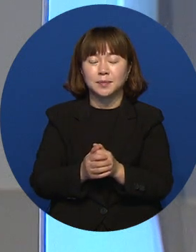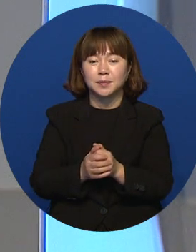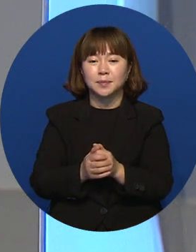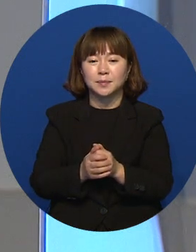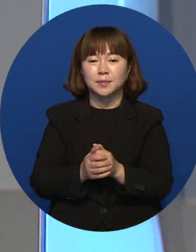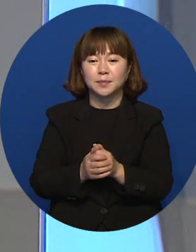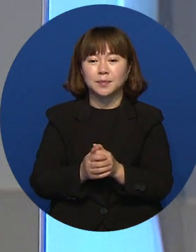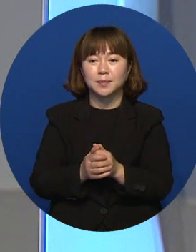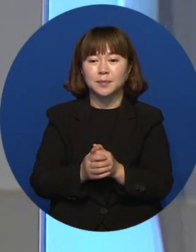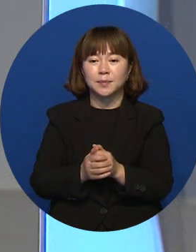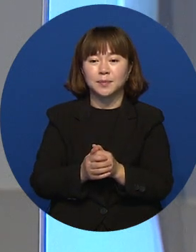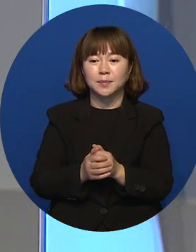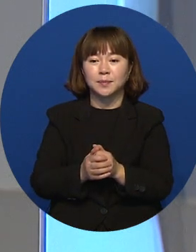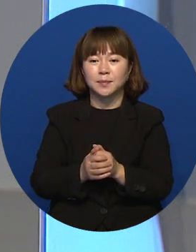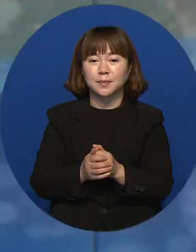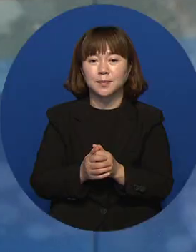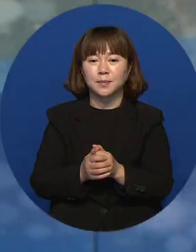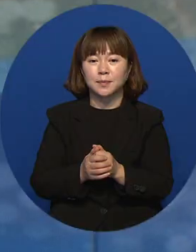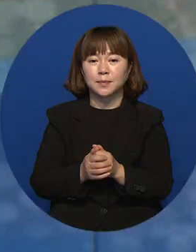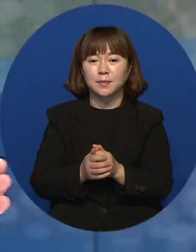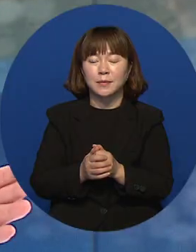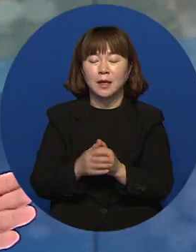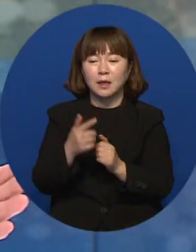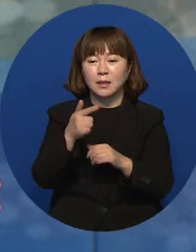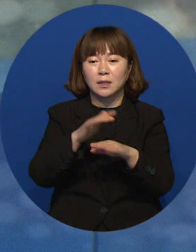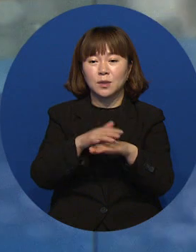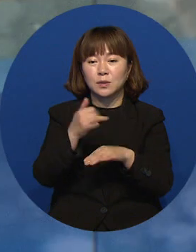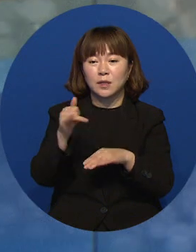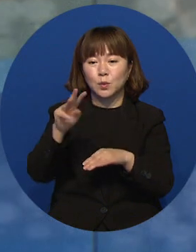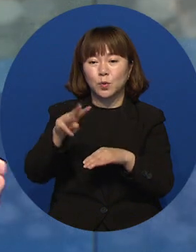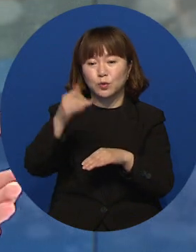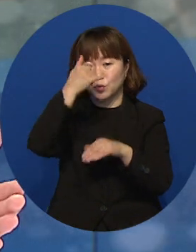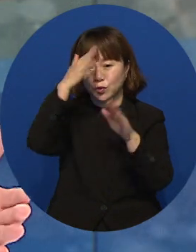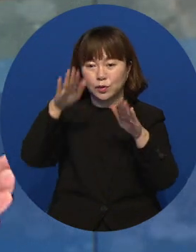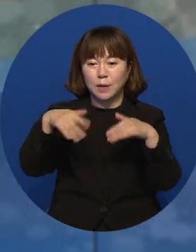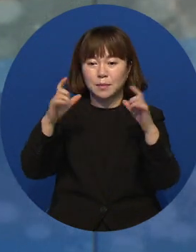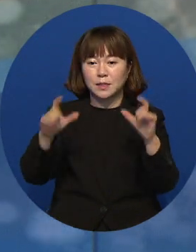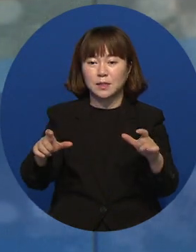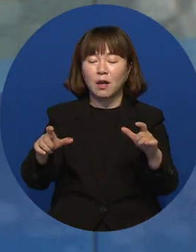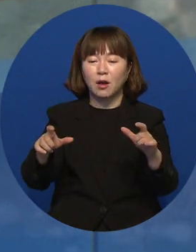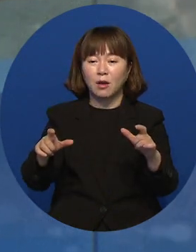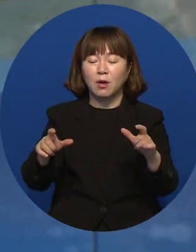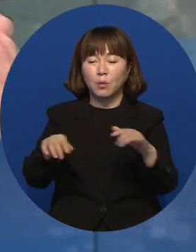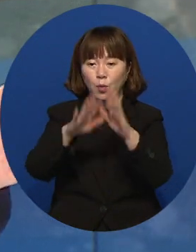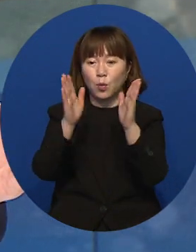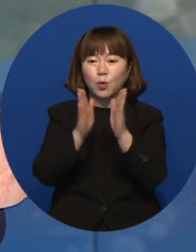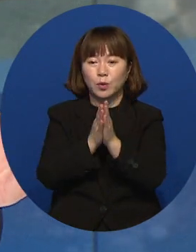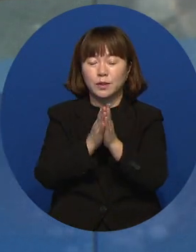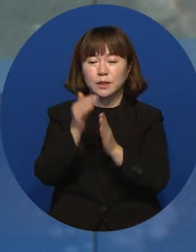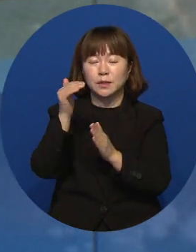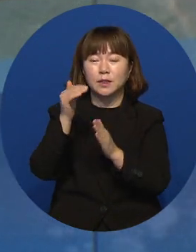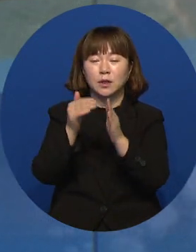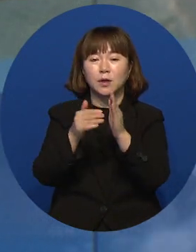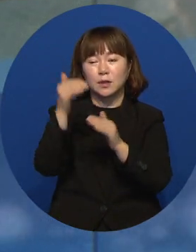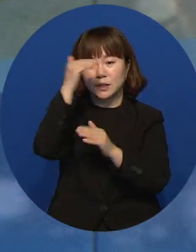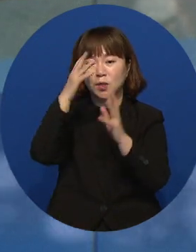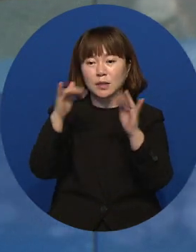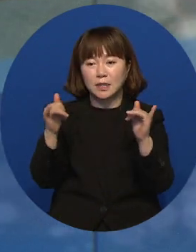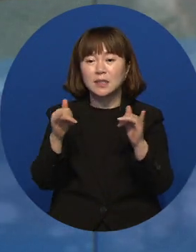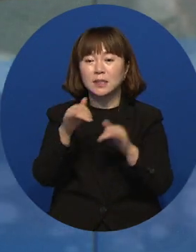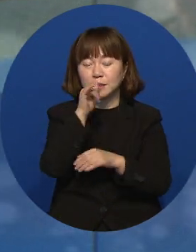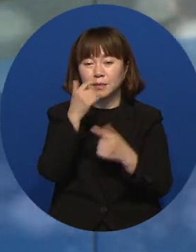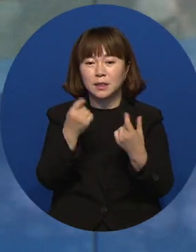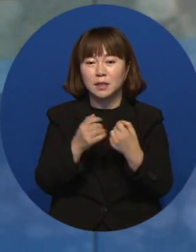리아 입니다 그것은 저의 방송이 대전 세종 충남 분들이 다 보는거라 혹시 관련 보건당국 우리 충청도 하고 세종시 하고도